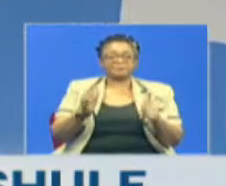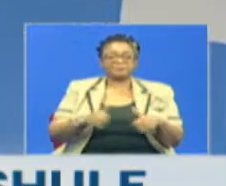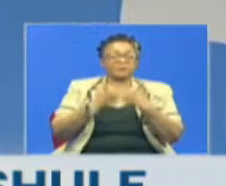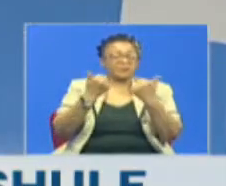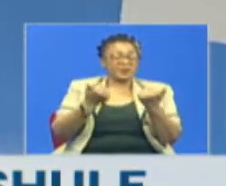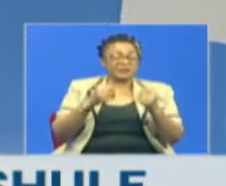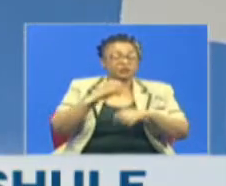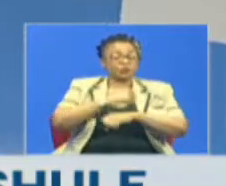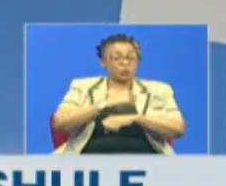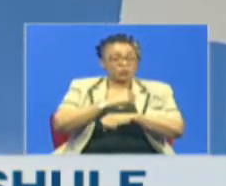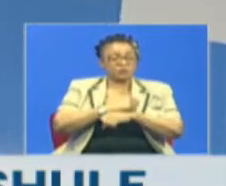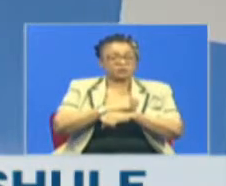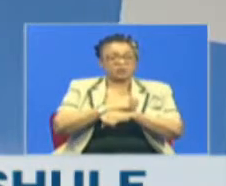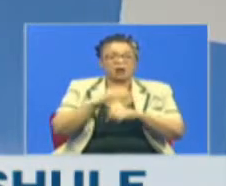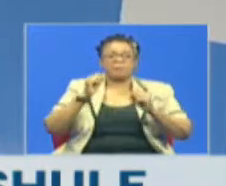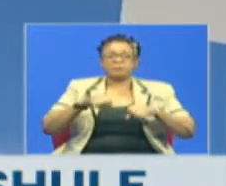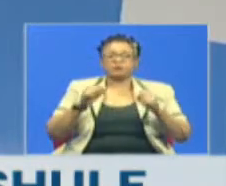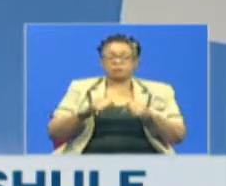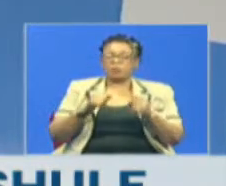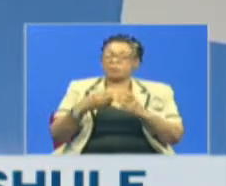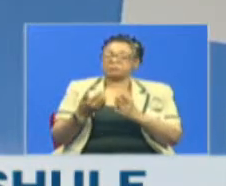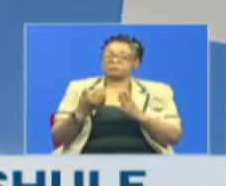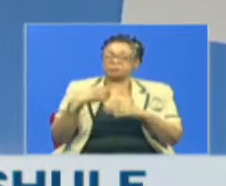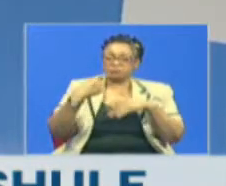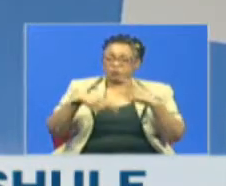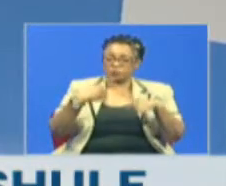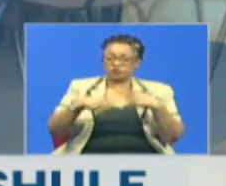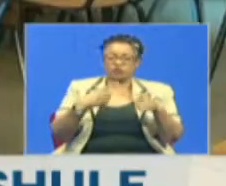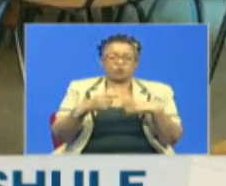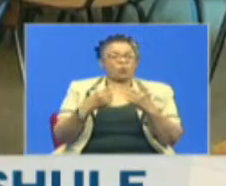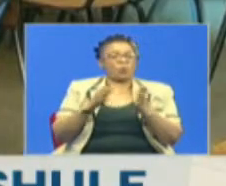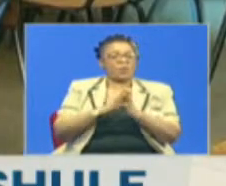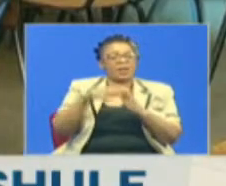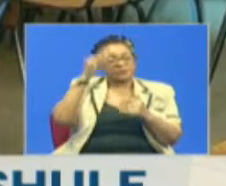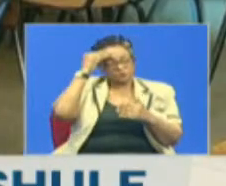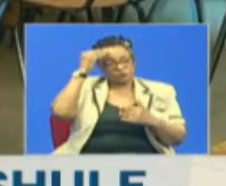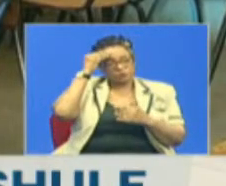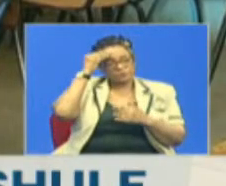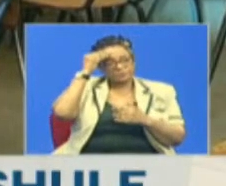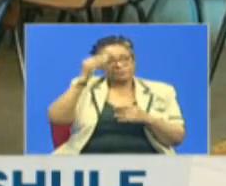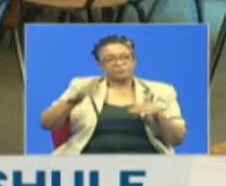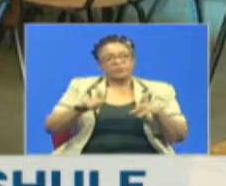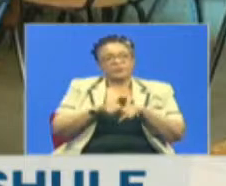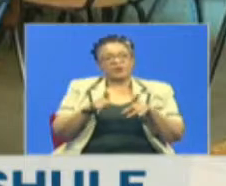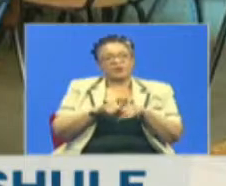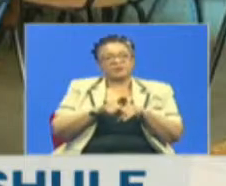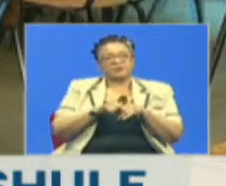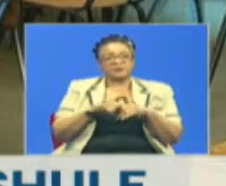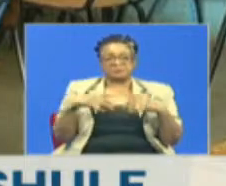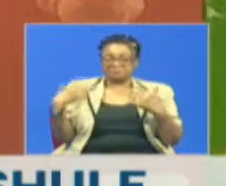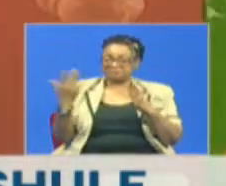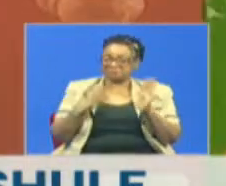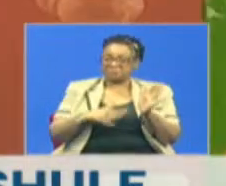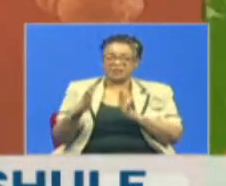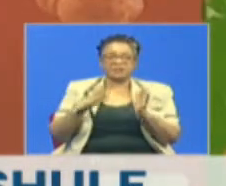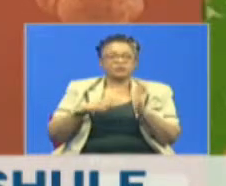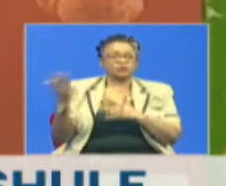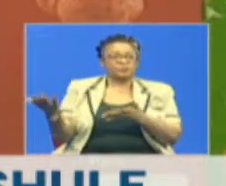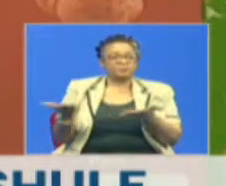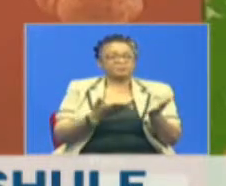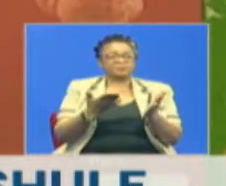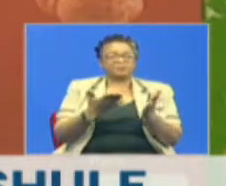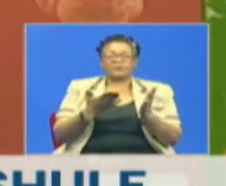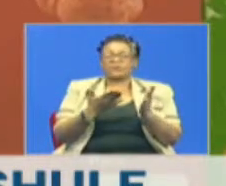kitaisha na wanafunzi watarejea kuendelea na masomo yao. Huku maandalizi ya kuwapokea wanafunzi yakiendelea katika shule